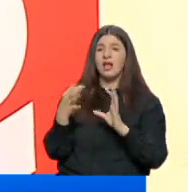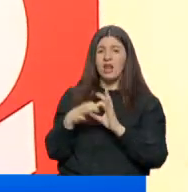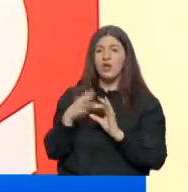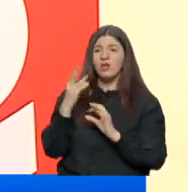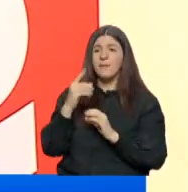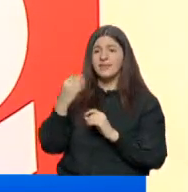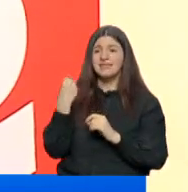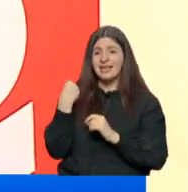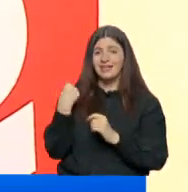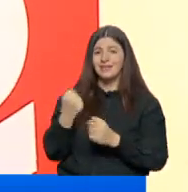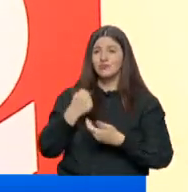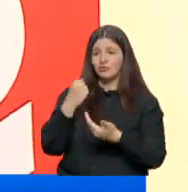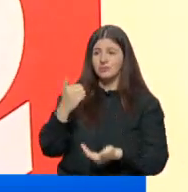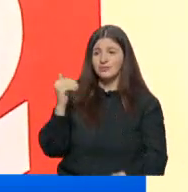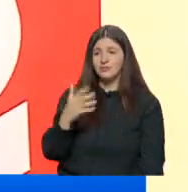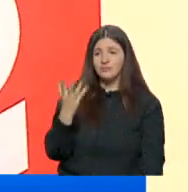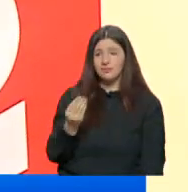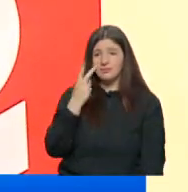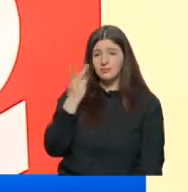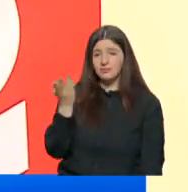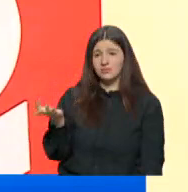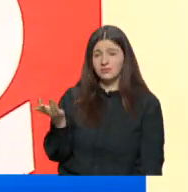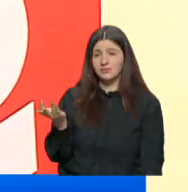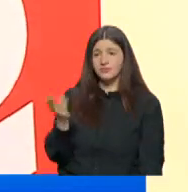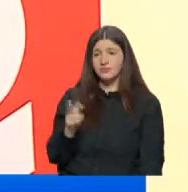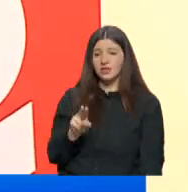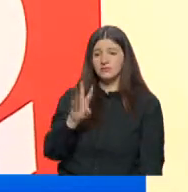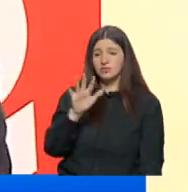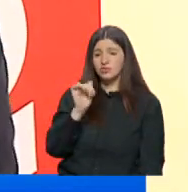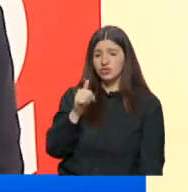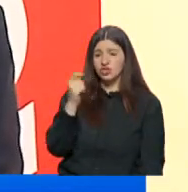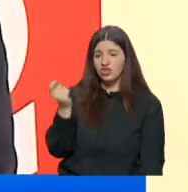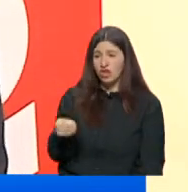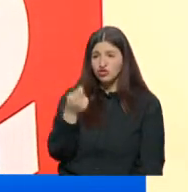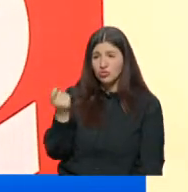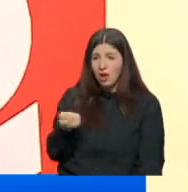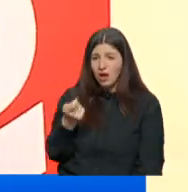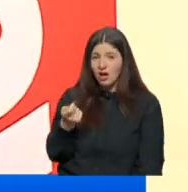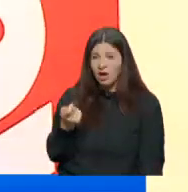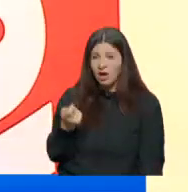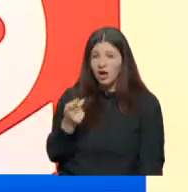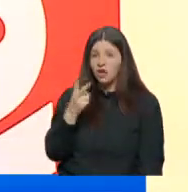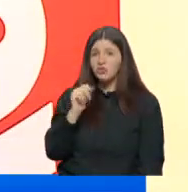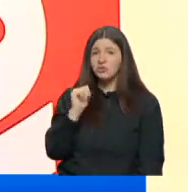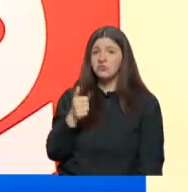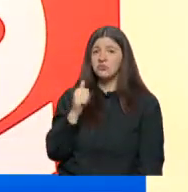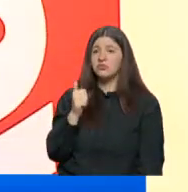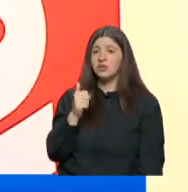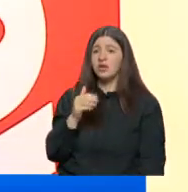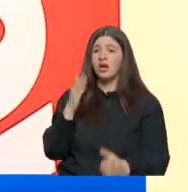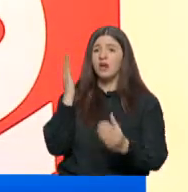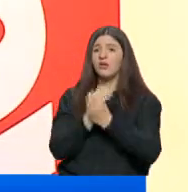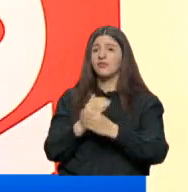bir yeni bütçe geldi ve ne oldu bakın. 75 günlük çalışma 2 günde